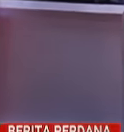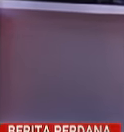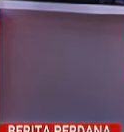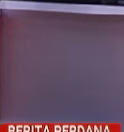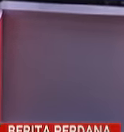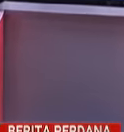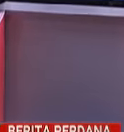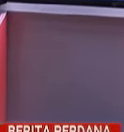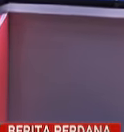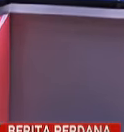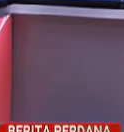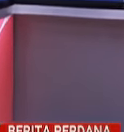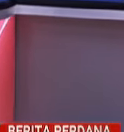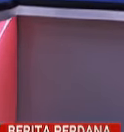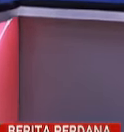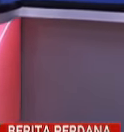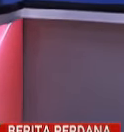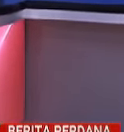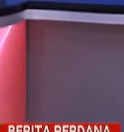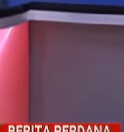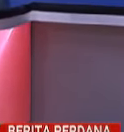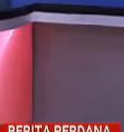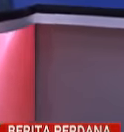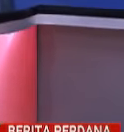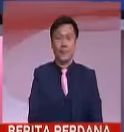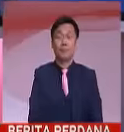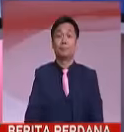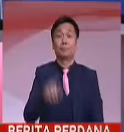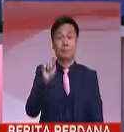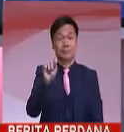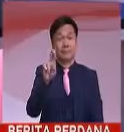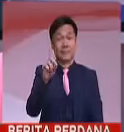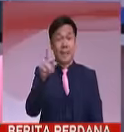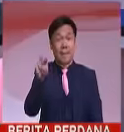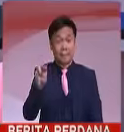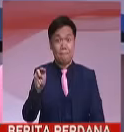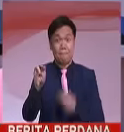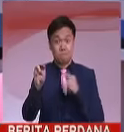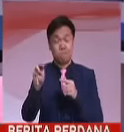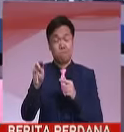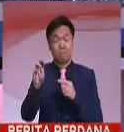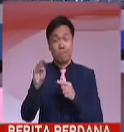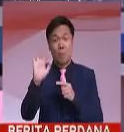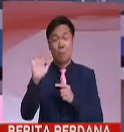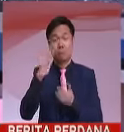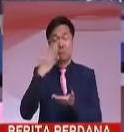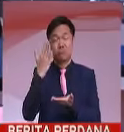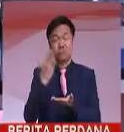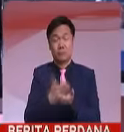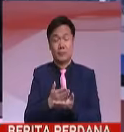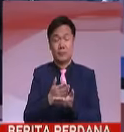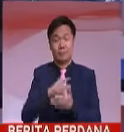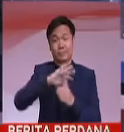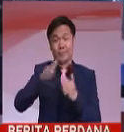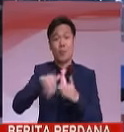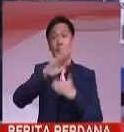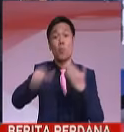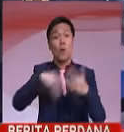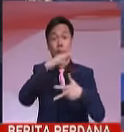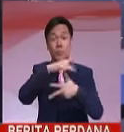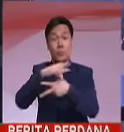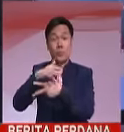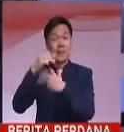masih bisa memberitahu Perdana Menteri udara diraja Malaysia TDM akan menamatkan primatan kesemua